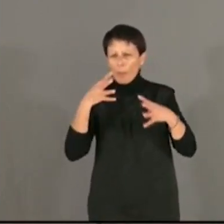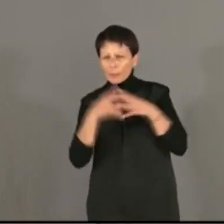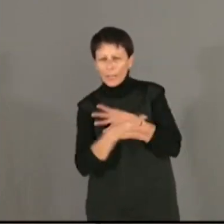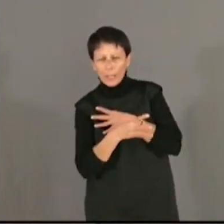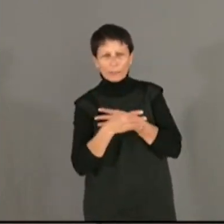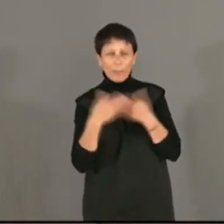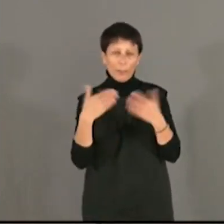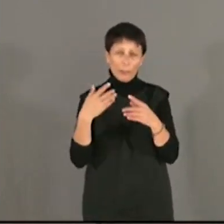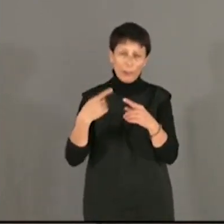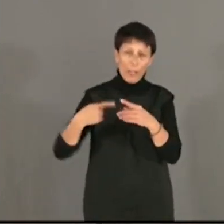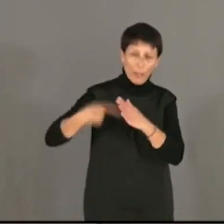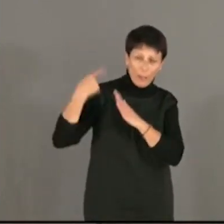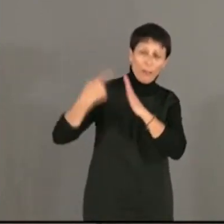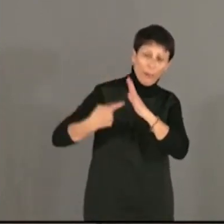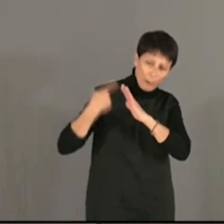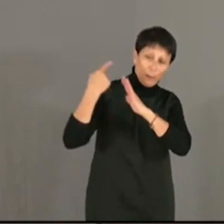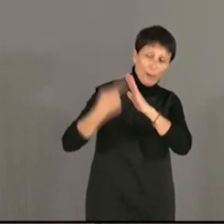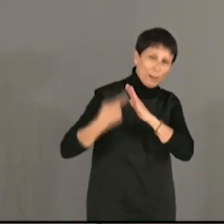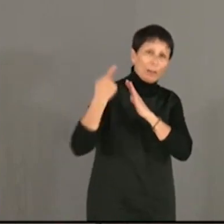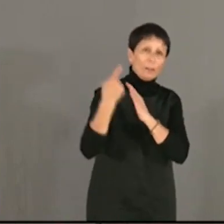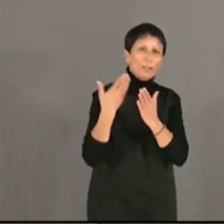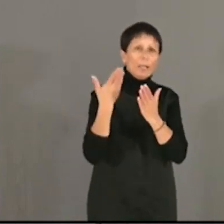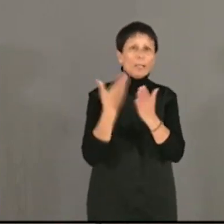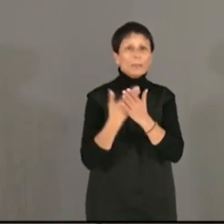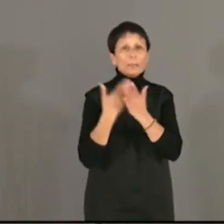été dit ou effleuré, cela